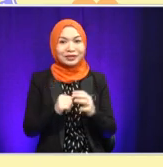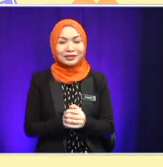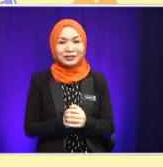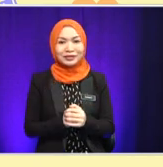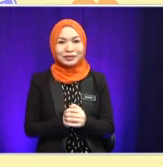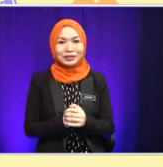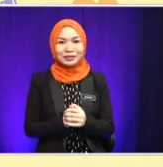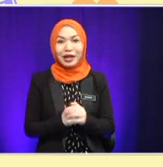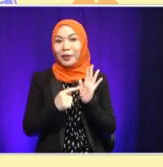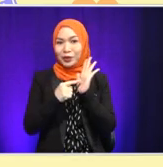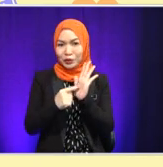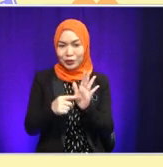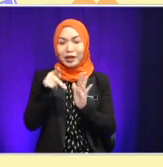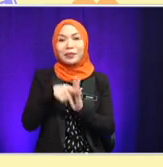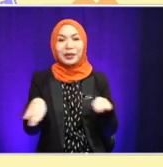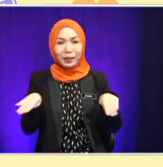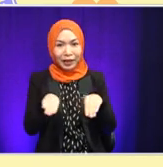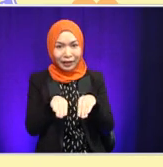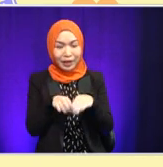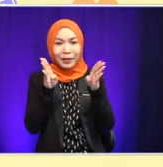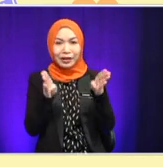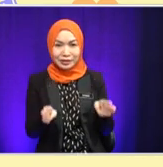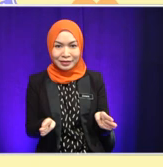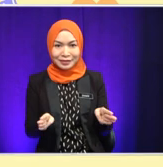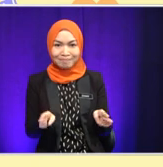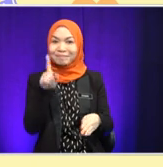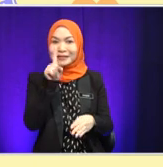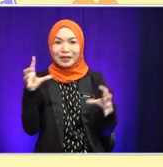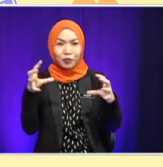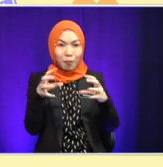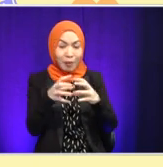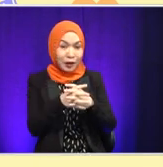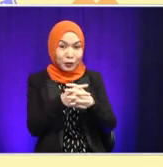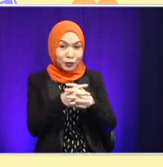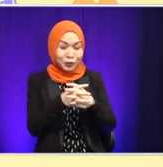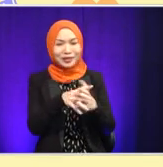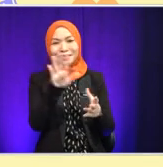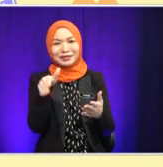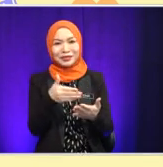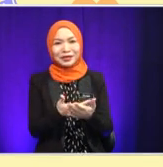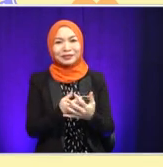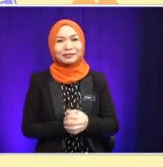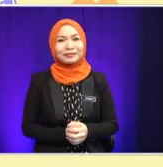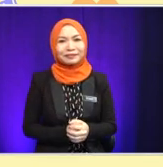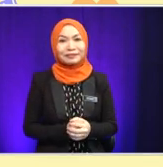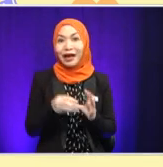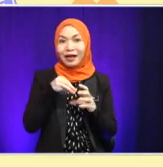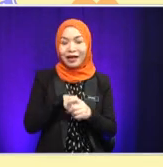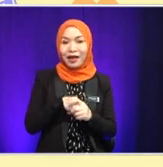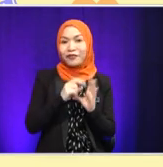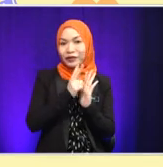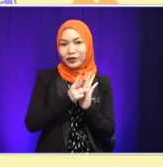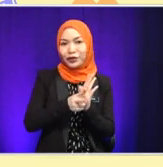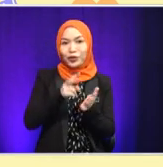menunjukkan berbagai kaum Bersatu padu Oke dalam video